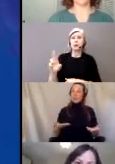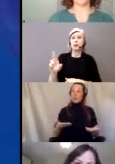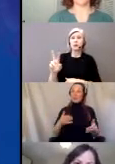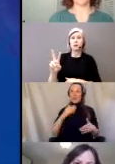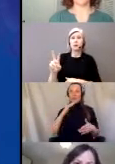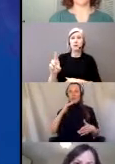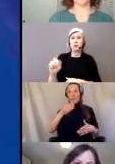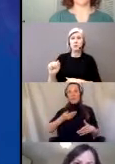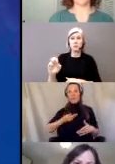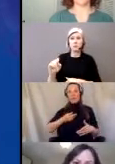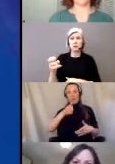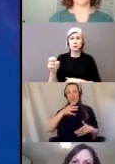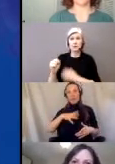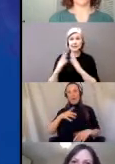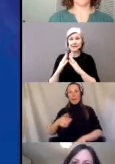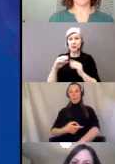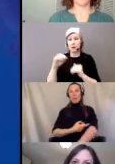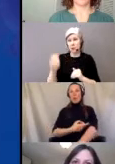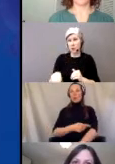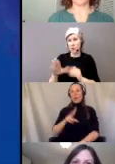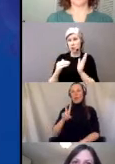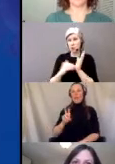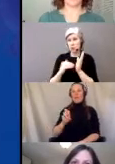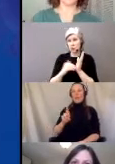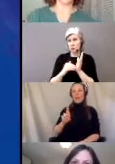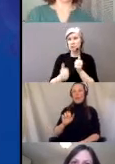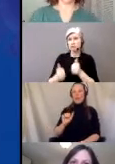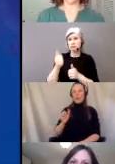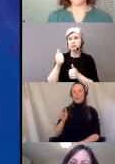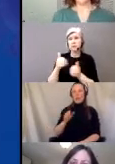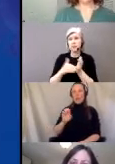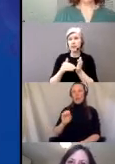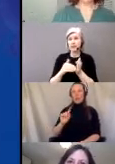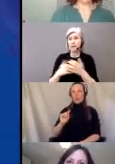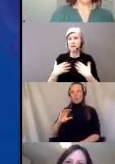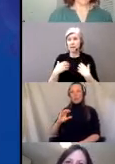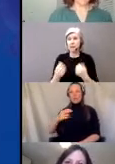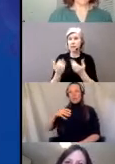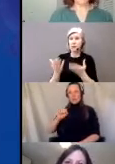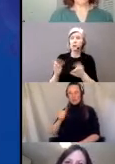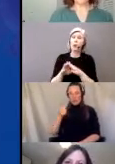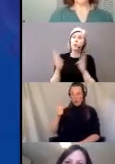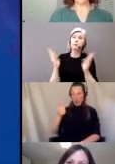Madame Dr. Vera Etch, médecin hygiéniste en chef de Ottawa.